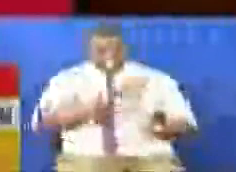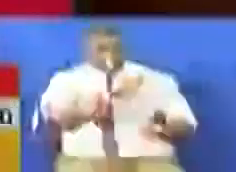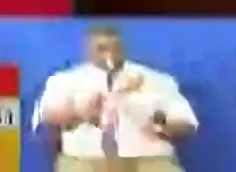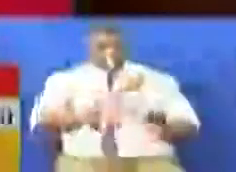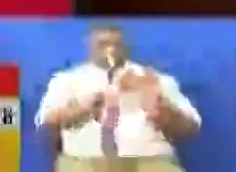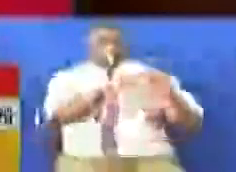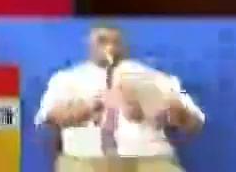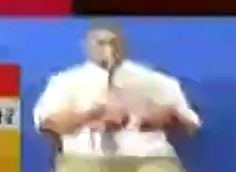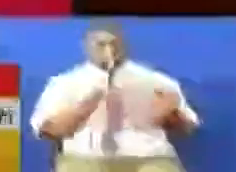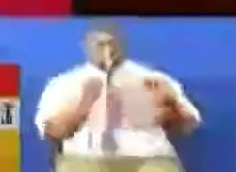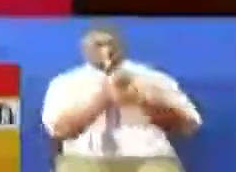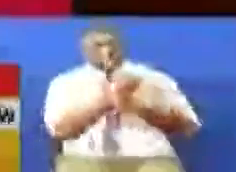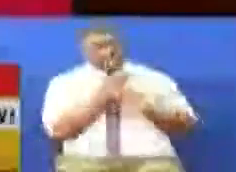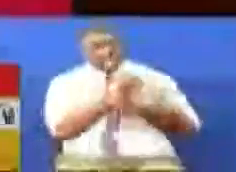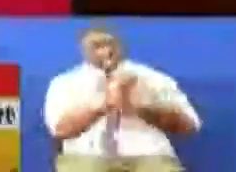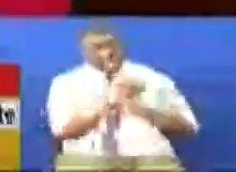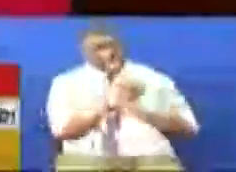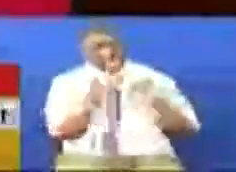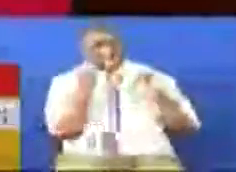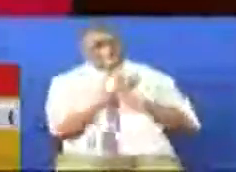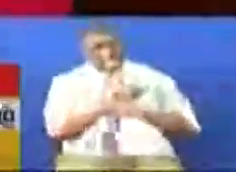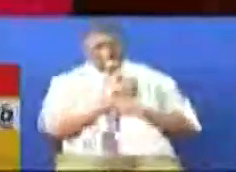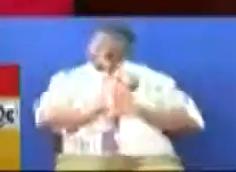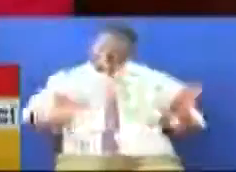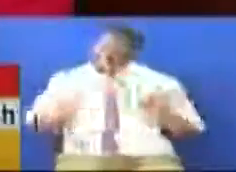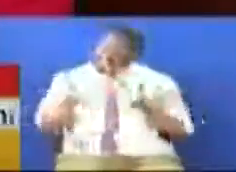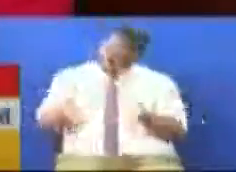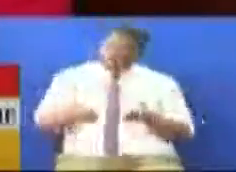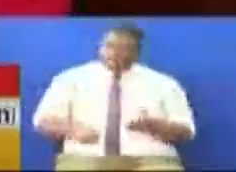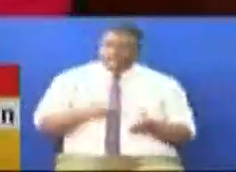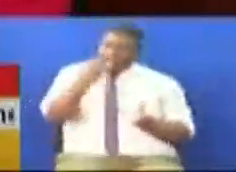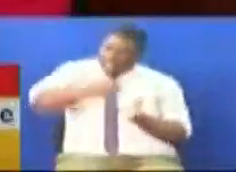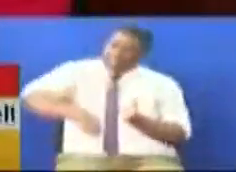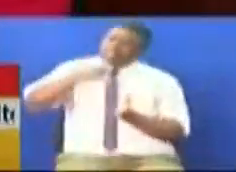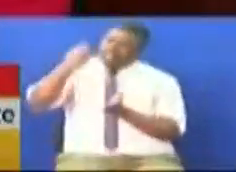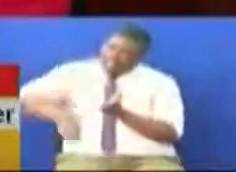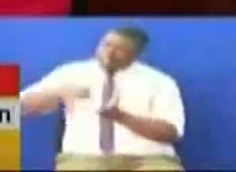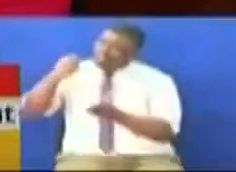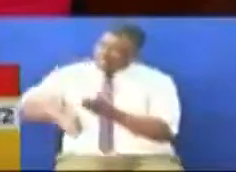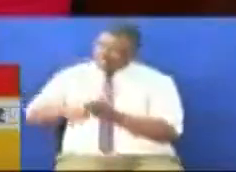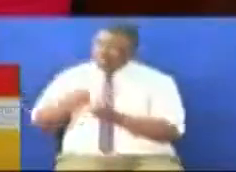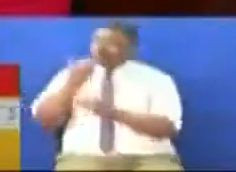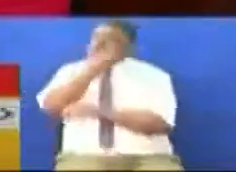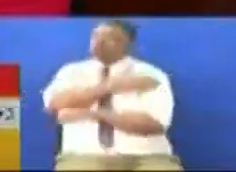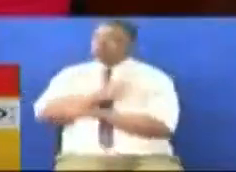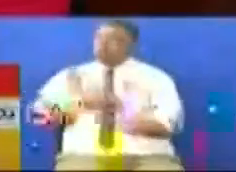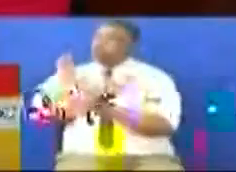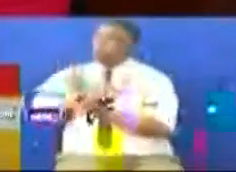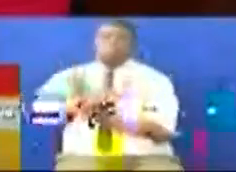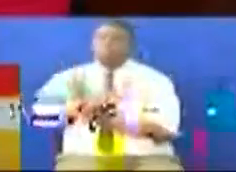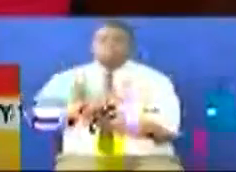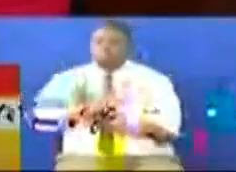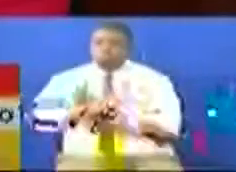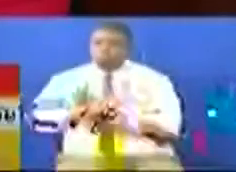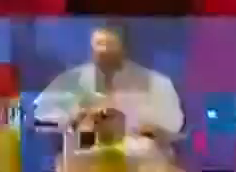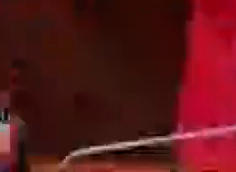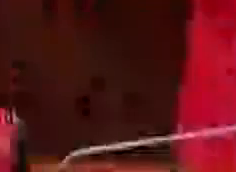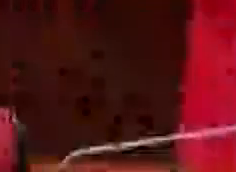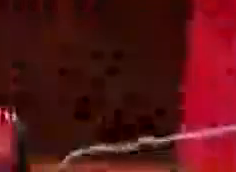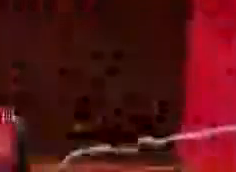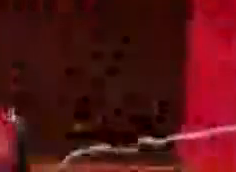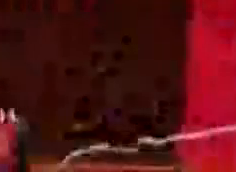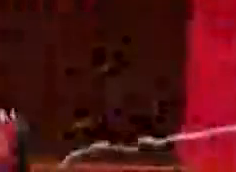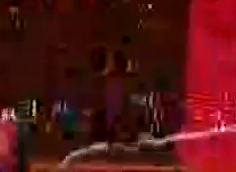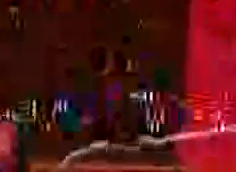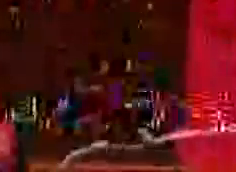huko ndani kwamba wanakatwa wakati mwingine huduma ambazo hawajaunganishwa, wanakatwa bando tofauti na muamala walioomba.